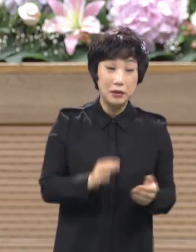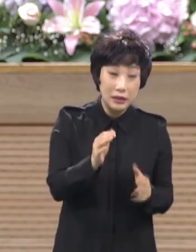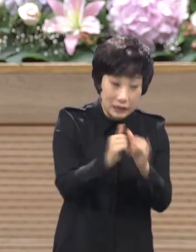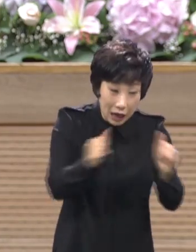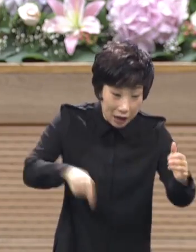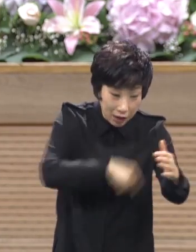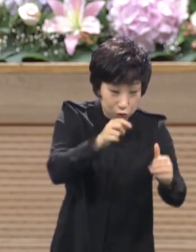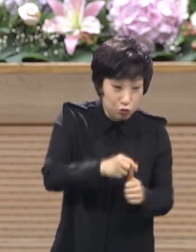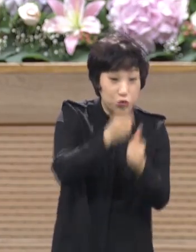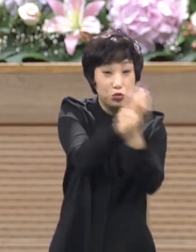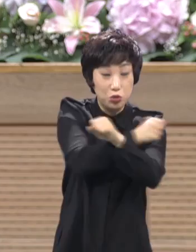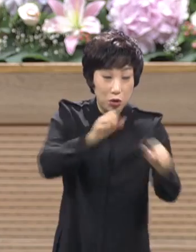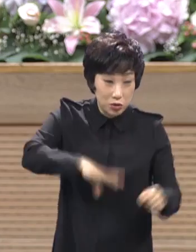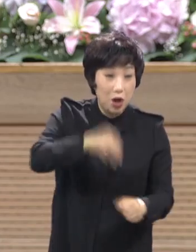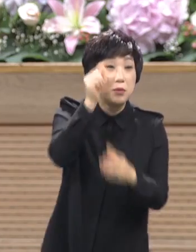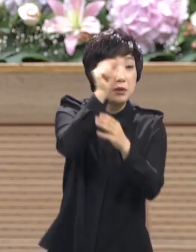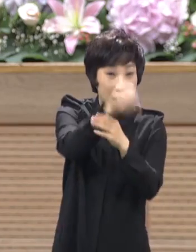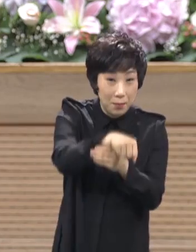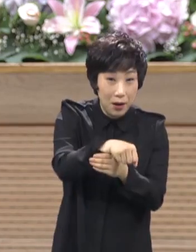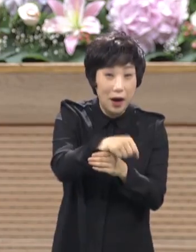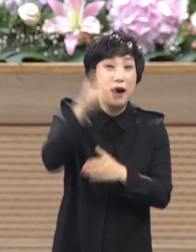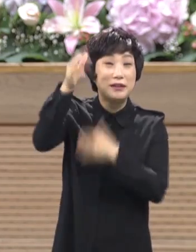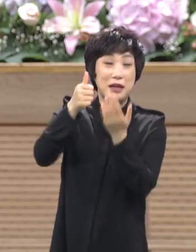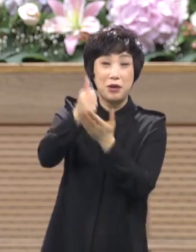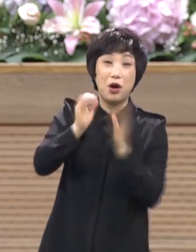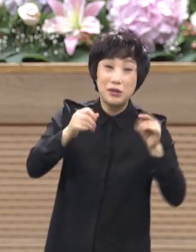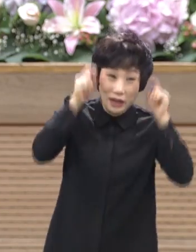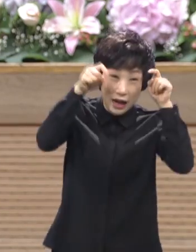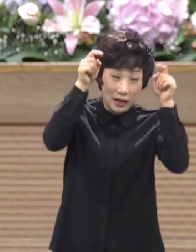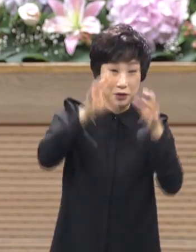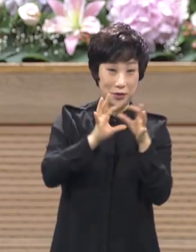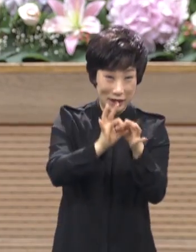가운데서 구속을 받아 처음 익은 열매로 하나님과 어린